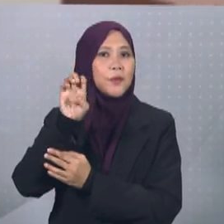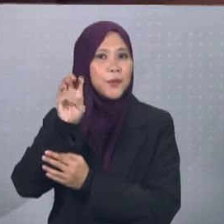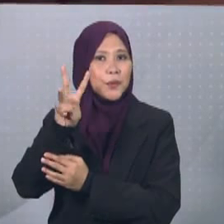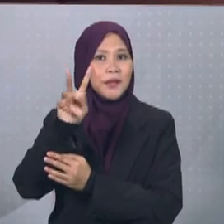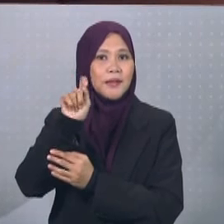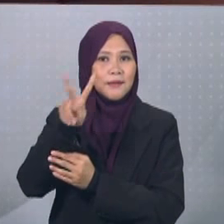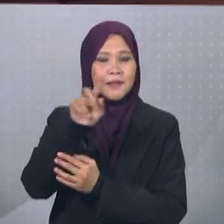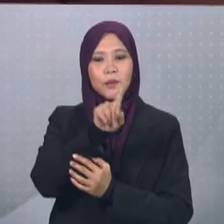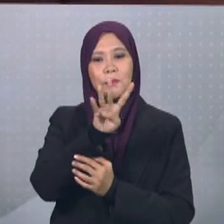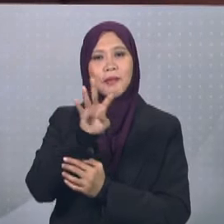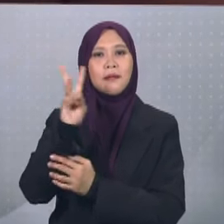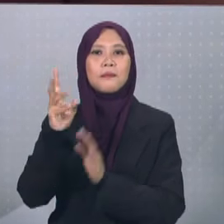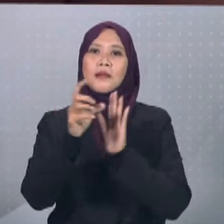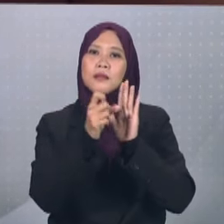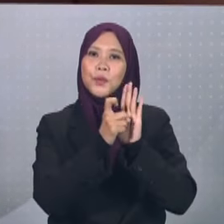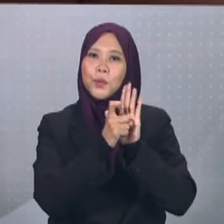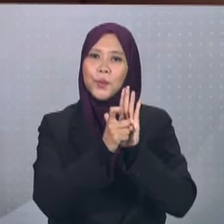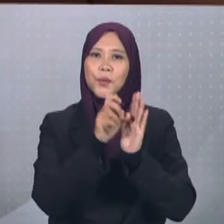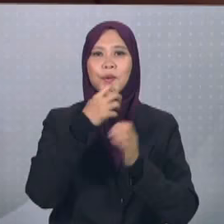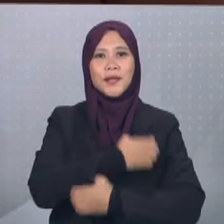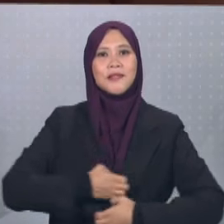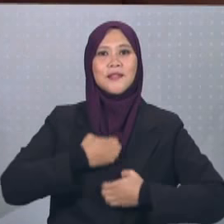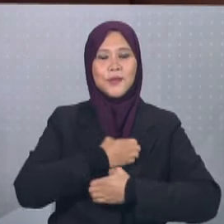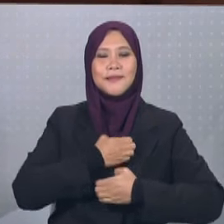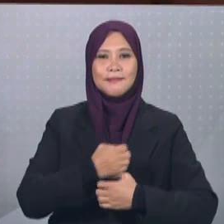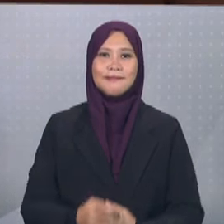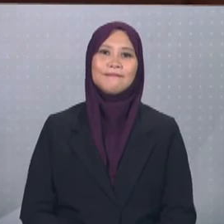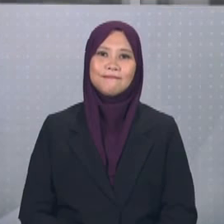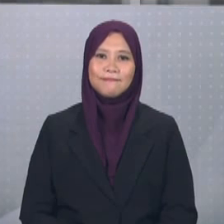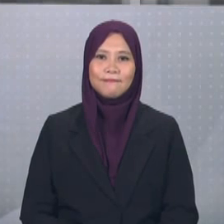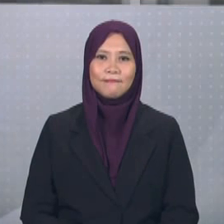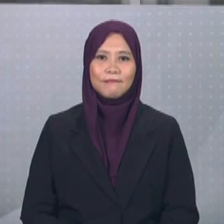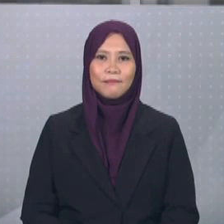saluran 146 di Astro dan Astro Enjoy.